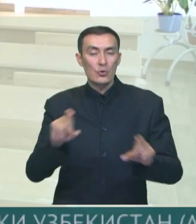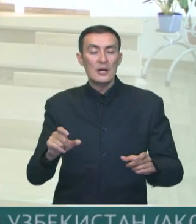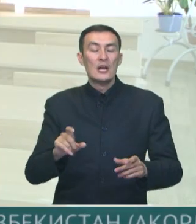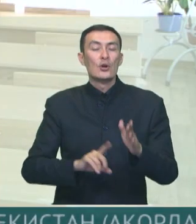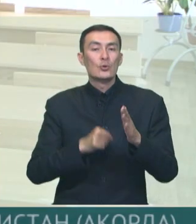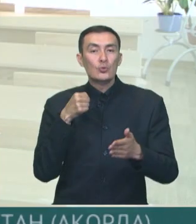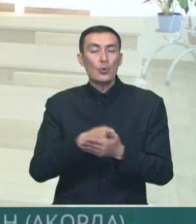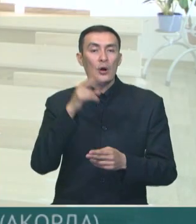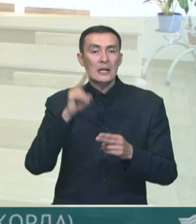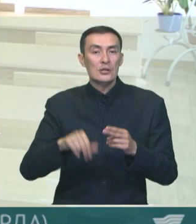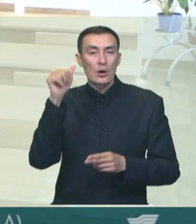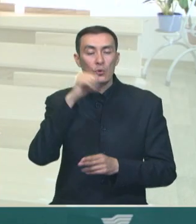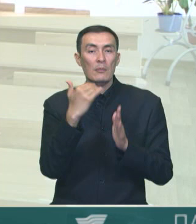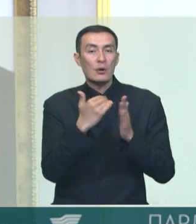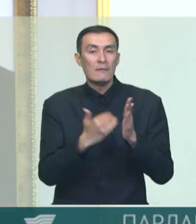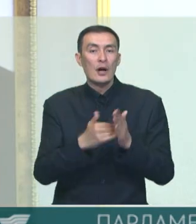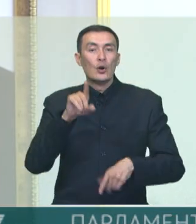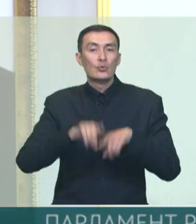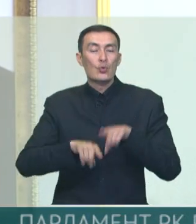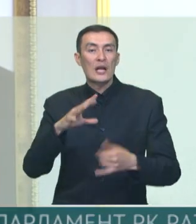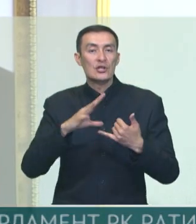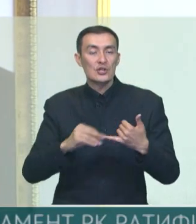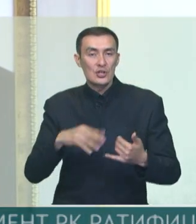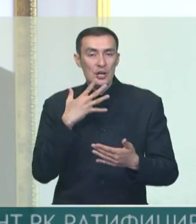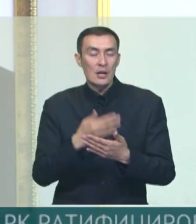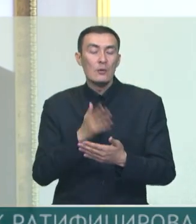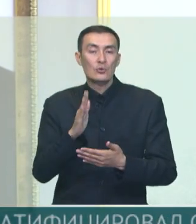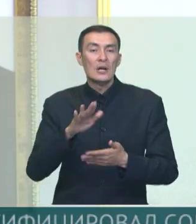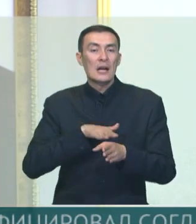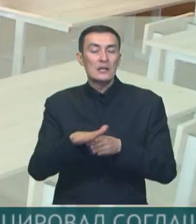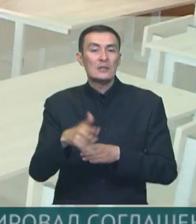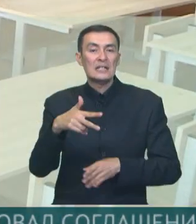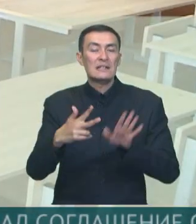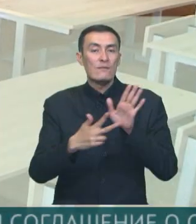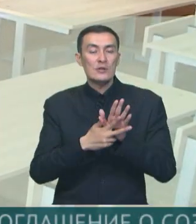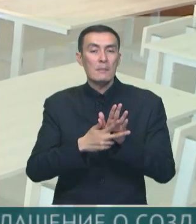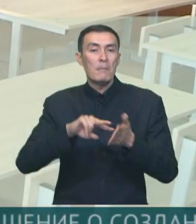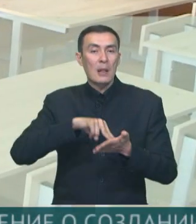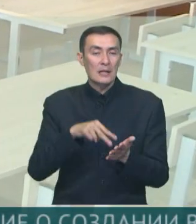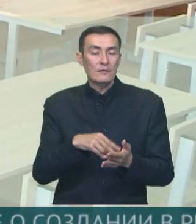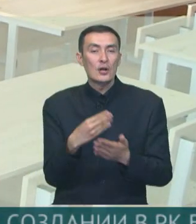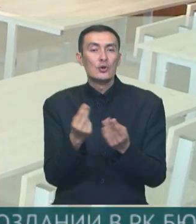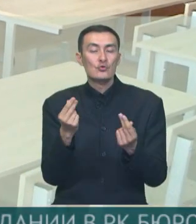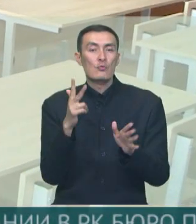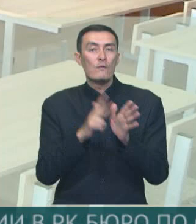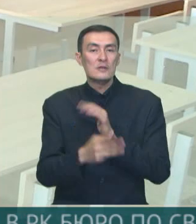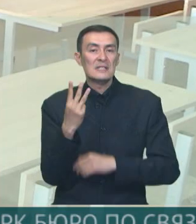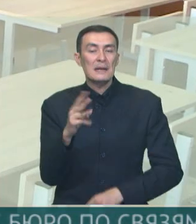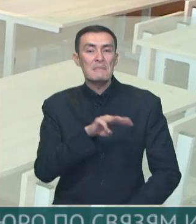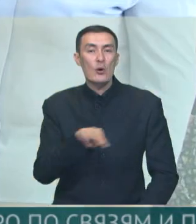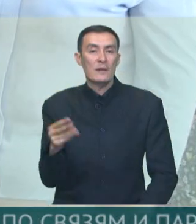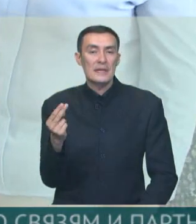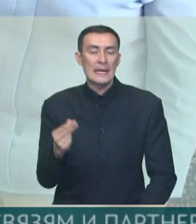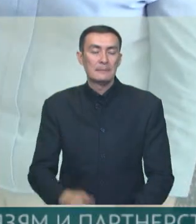до конца года в рамках программы Туганжер в районе планируется реализовать 38 проектов на общую сумму 83 миллиона